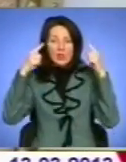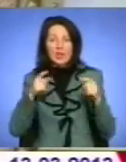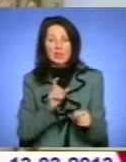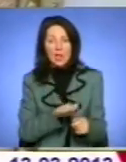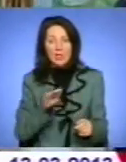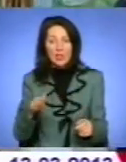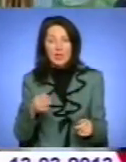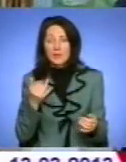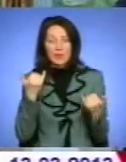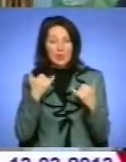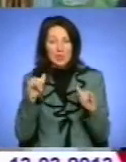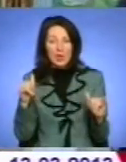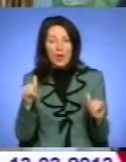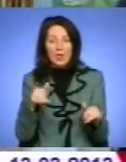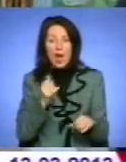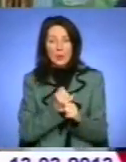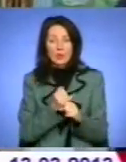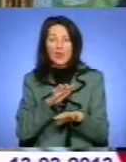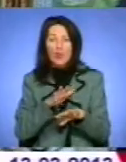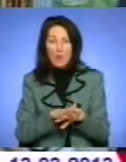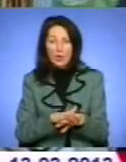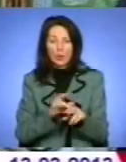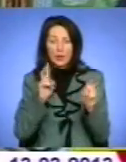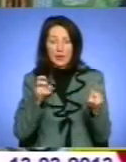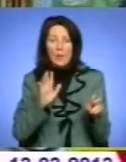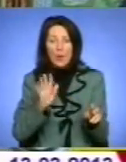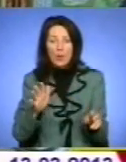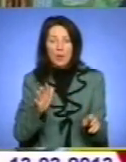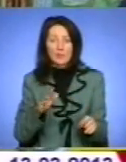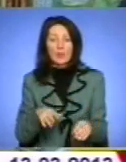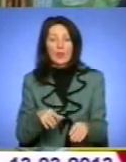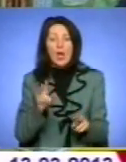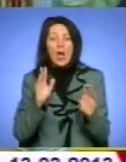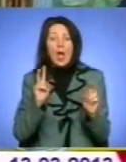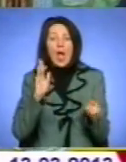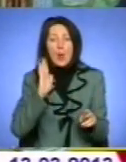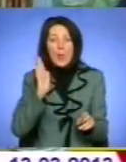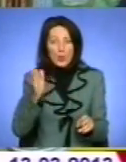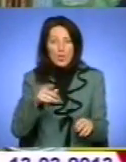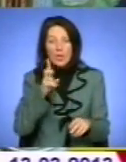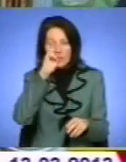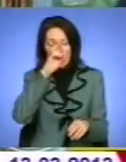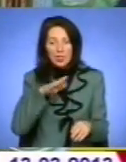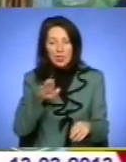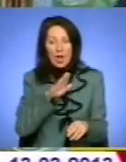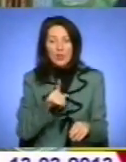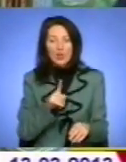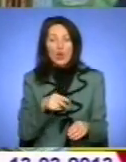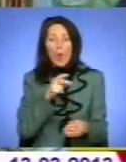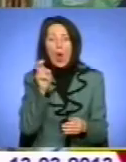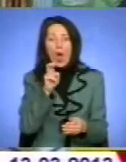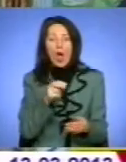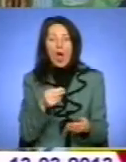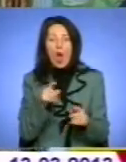банку. Тематика була, я вірю, в майбутнє держави, щоб купюри